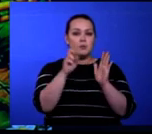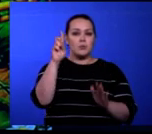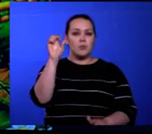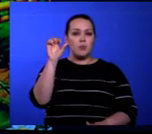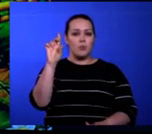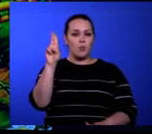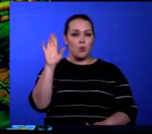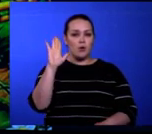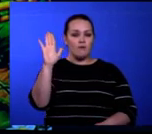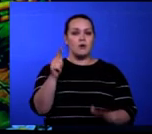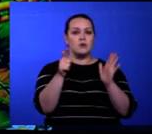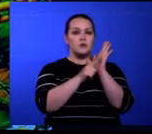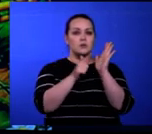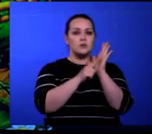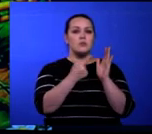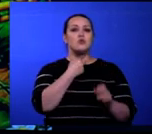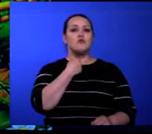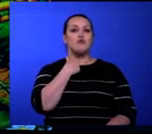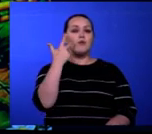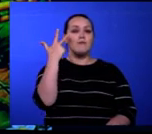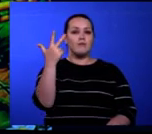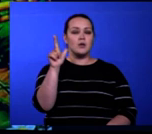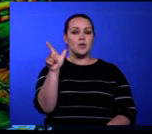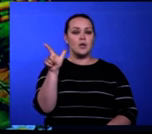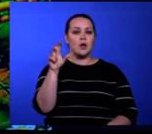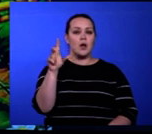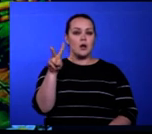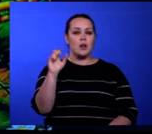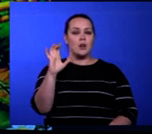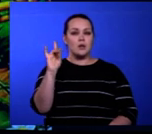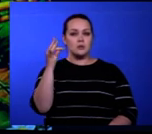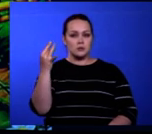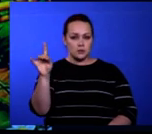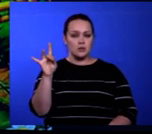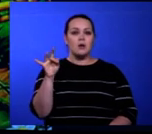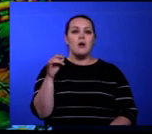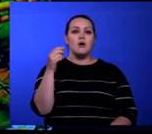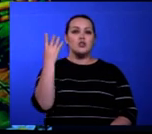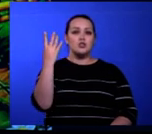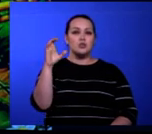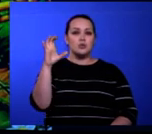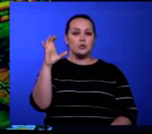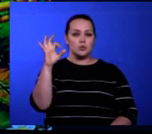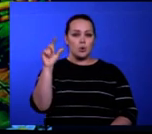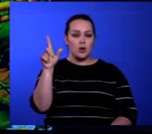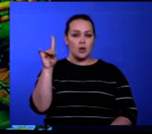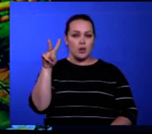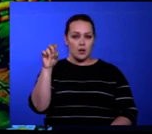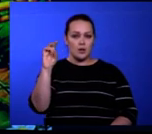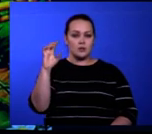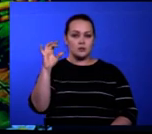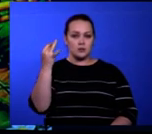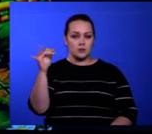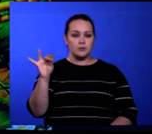7 звуков, 3 гласных, 4 согласных, все сходится. Сколько в